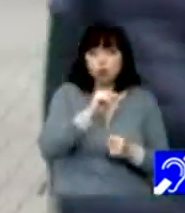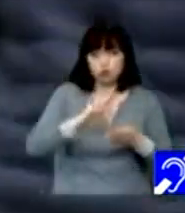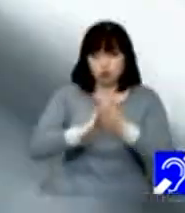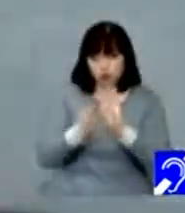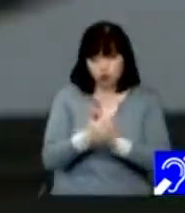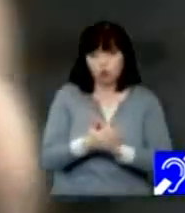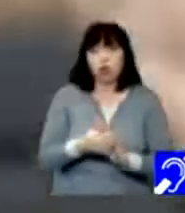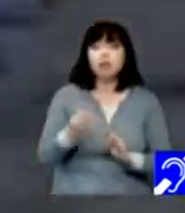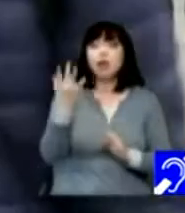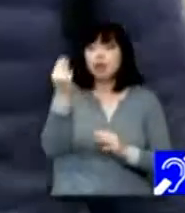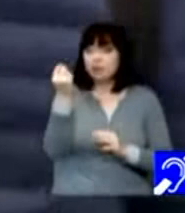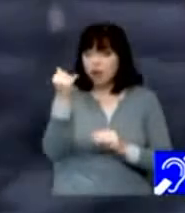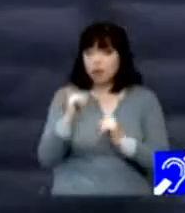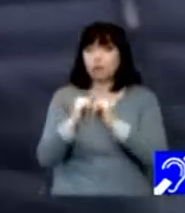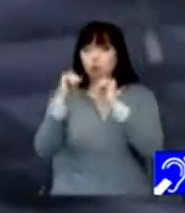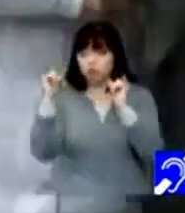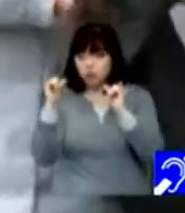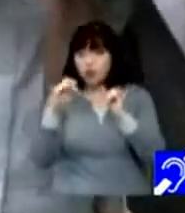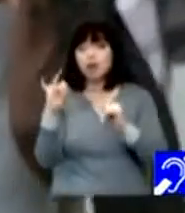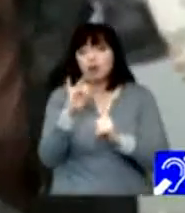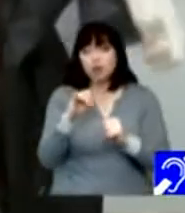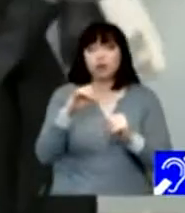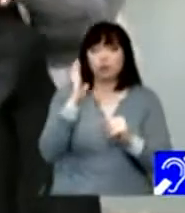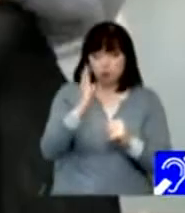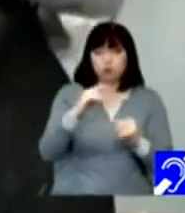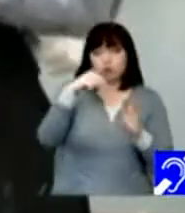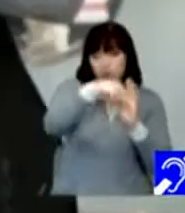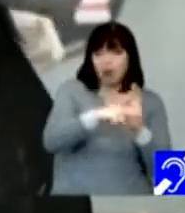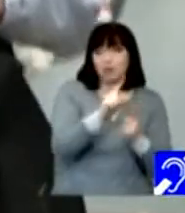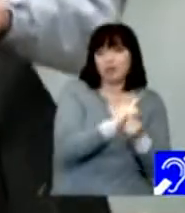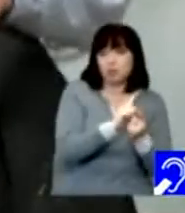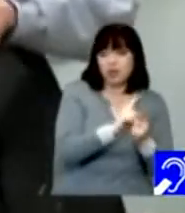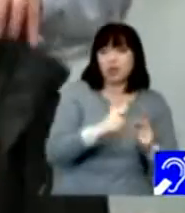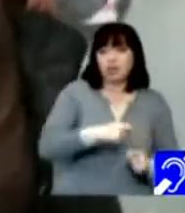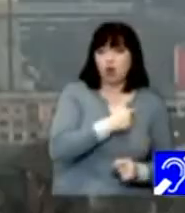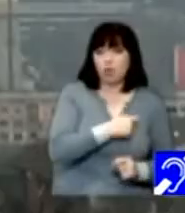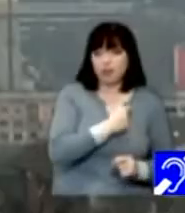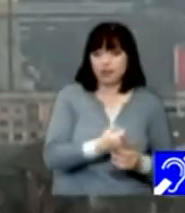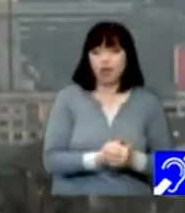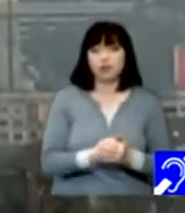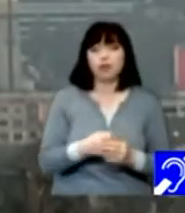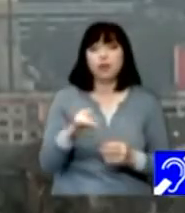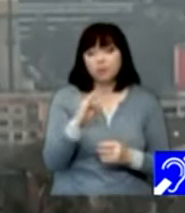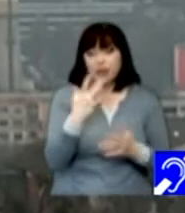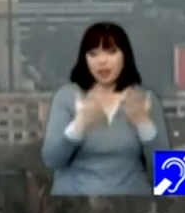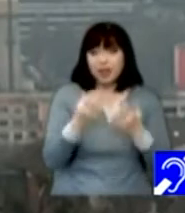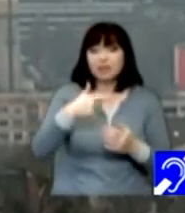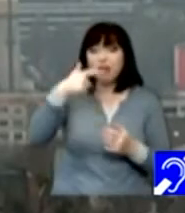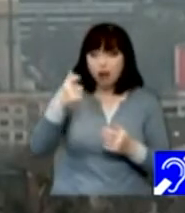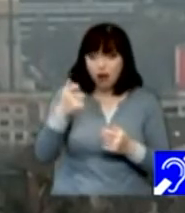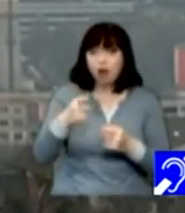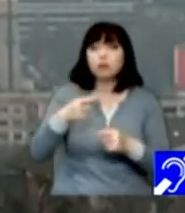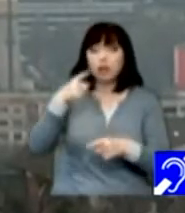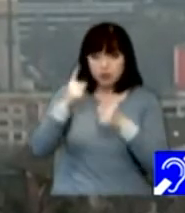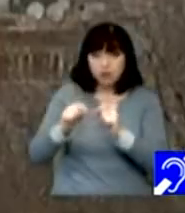tarifele vor crește, în baza lui se va anunța și mecanismul de compensare. Și în cazul în care tarifele la gaz într-adevăr